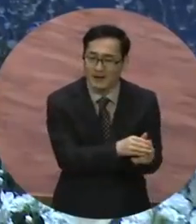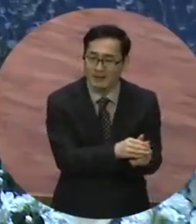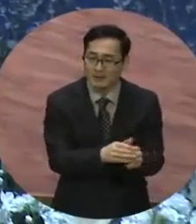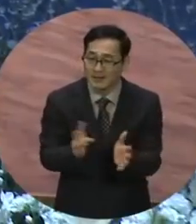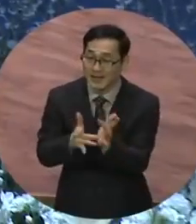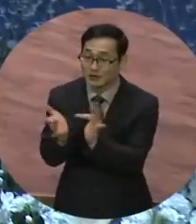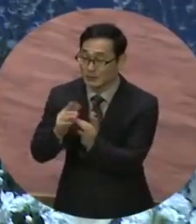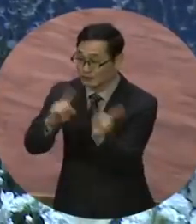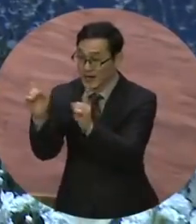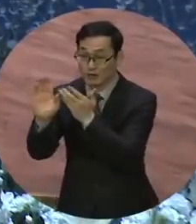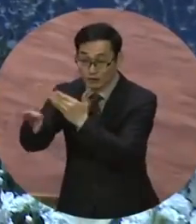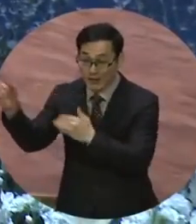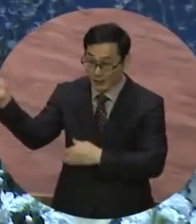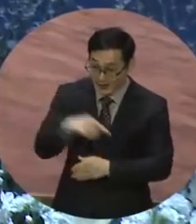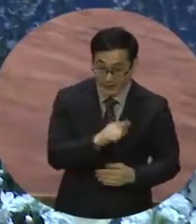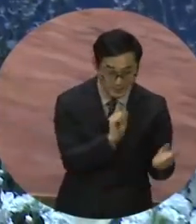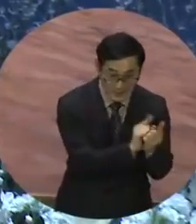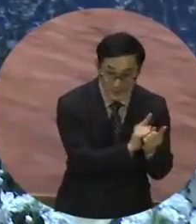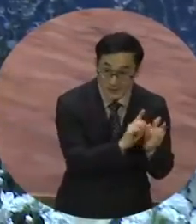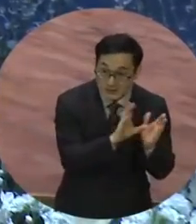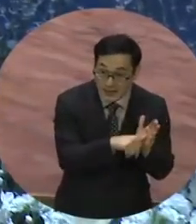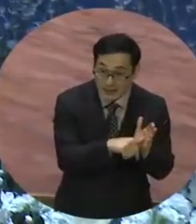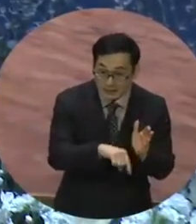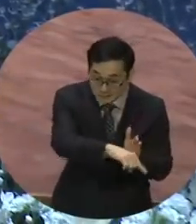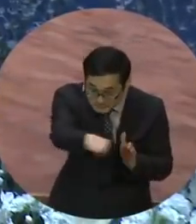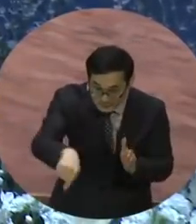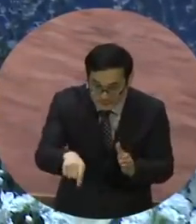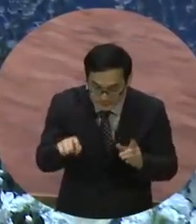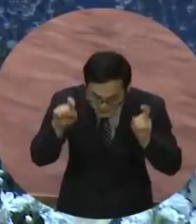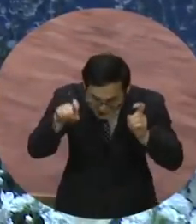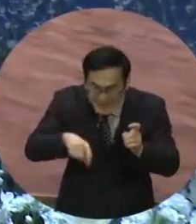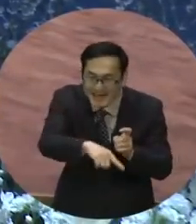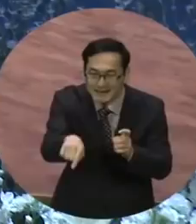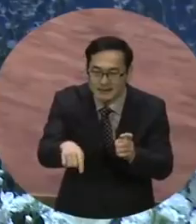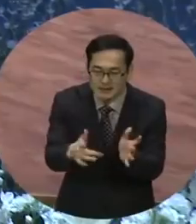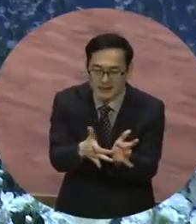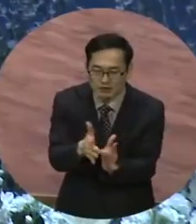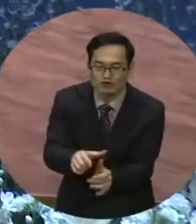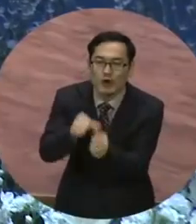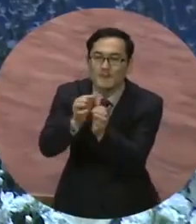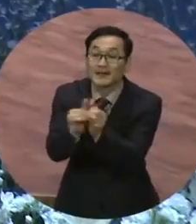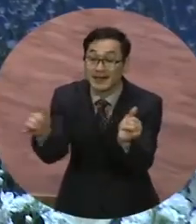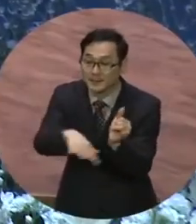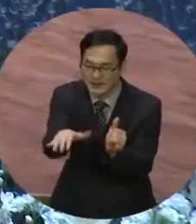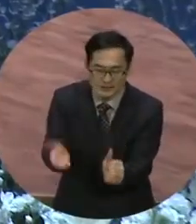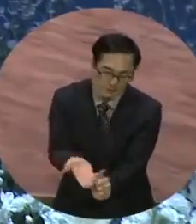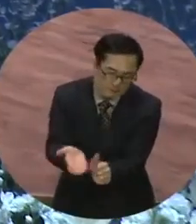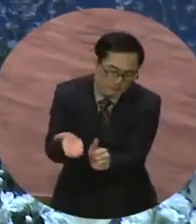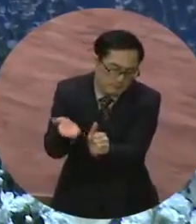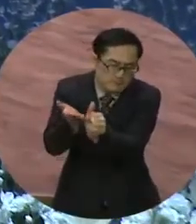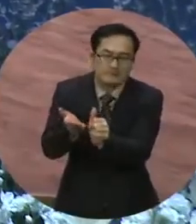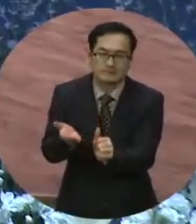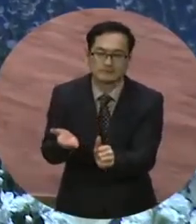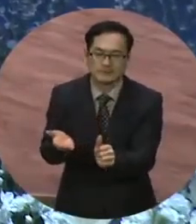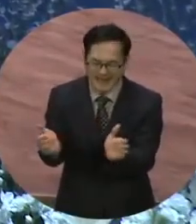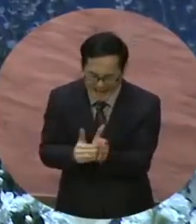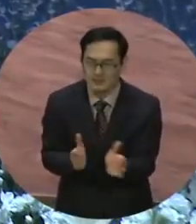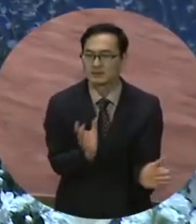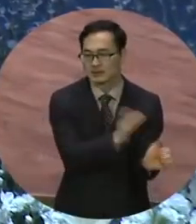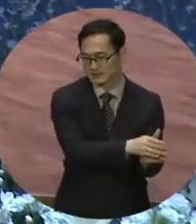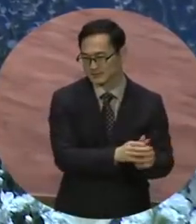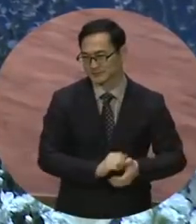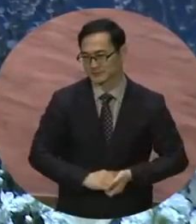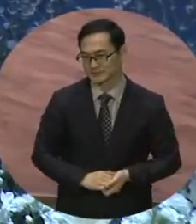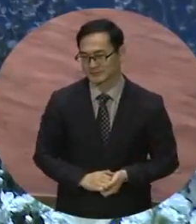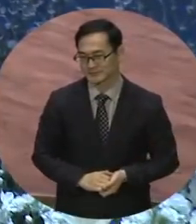양을 돌보듯이 인도하는 목양의 미션을 주었습니다. 이제 이 전도하는 전도의